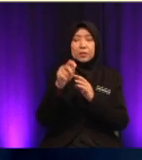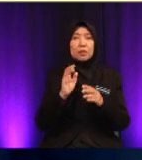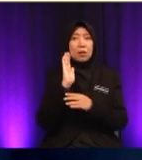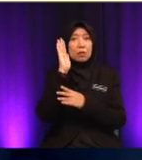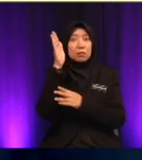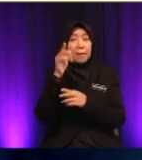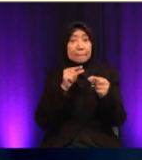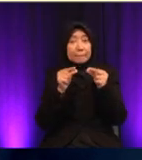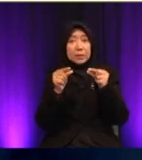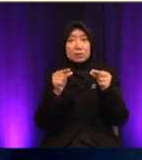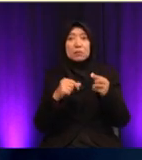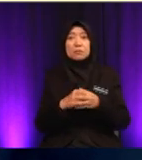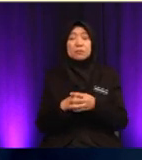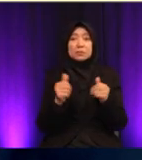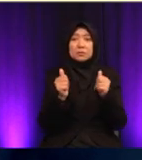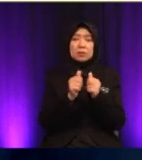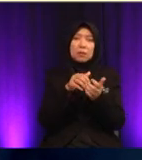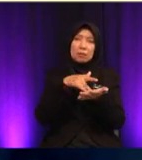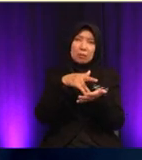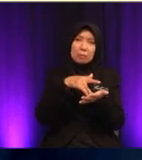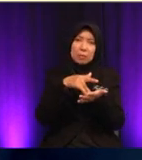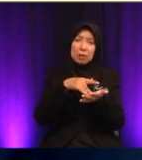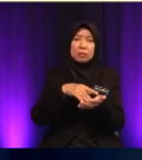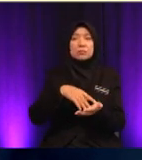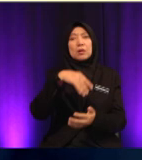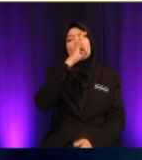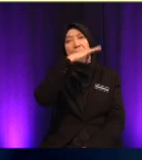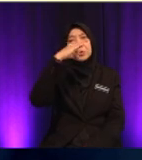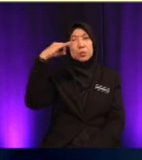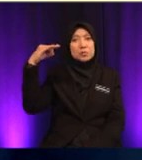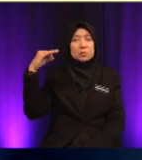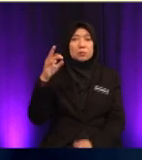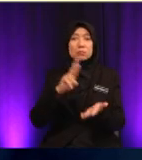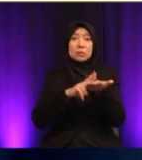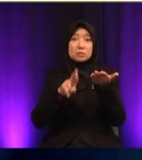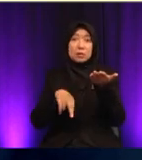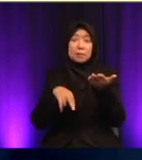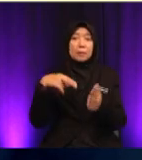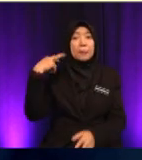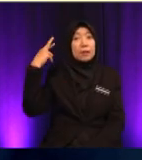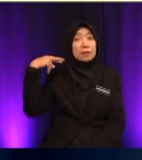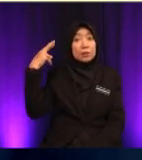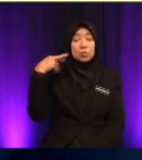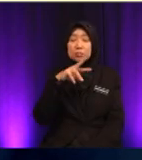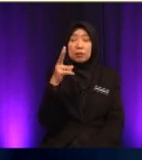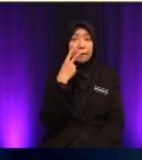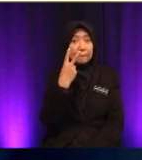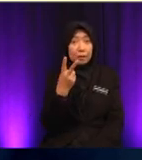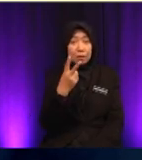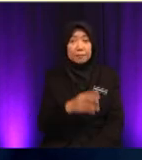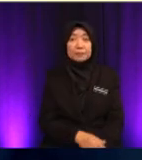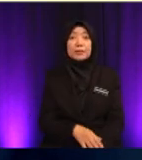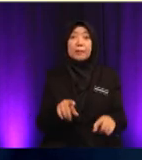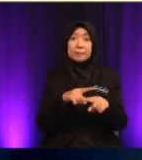kalau dia bergetar dengan lemah ataupun frekuensi yang rendah dia hanya memancarkan gelombang radio gelombang seterusnya